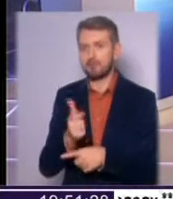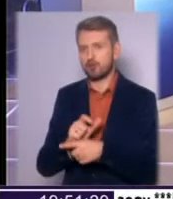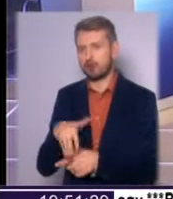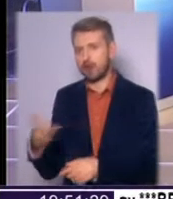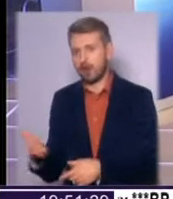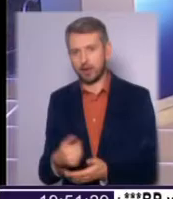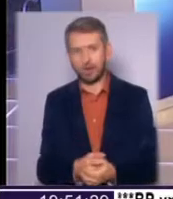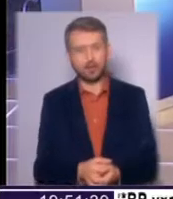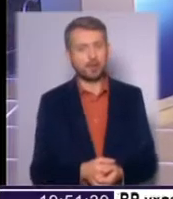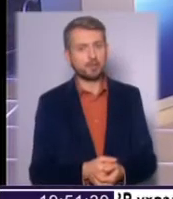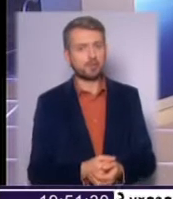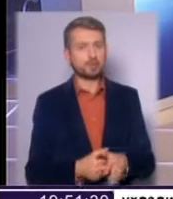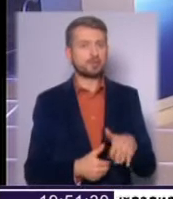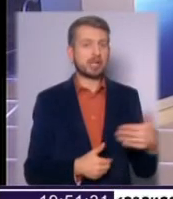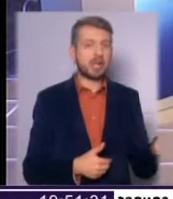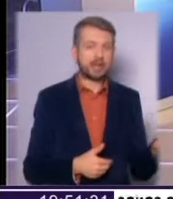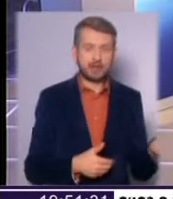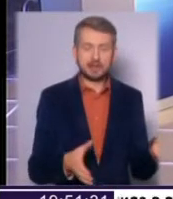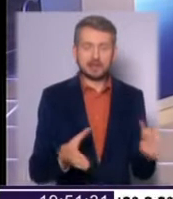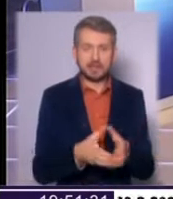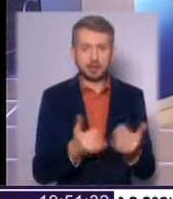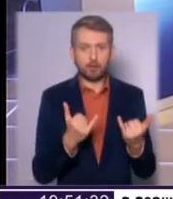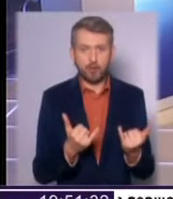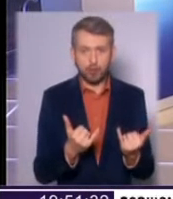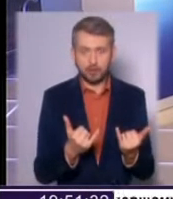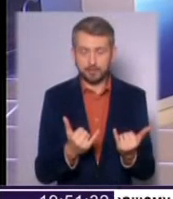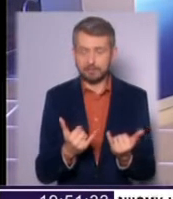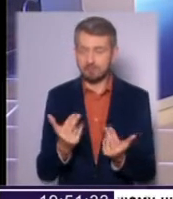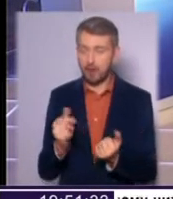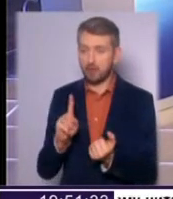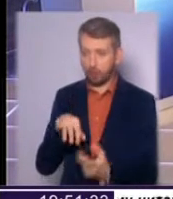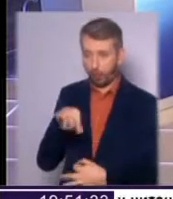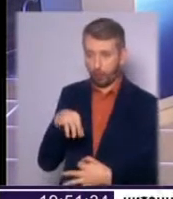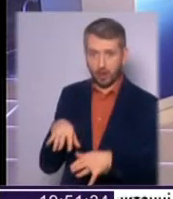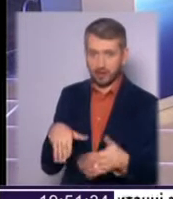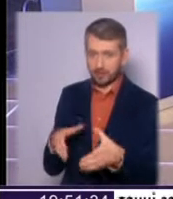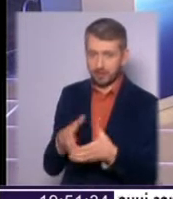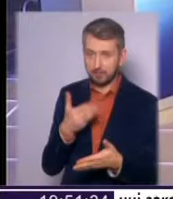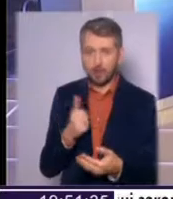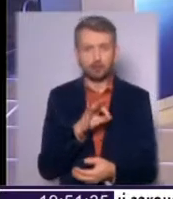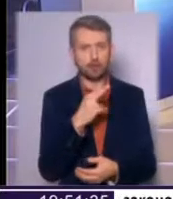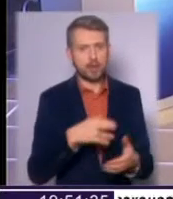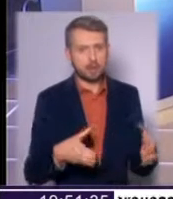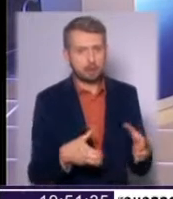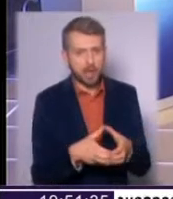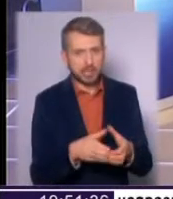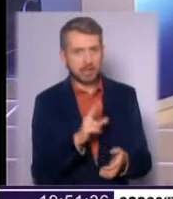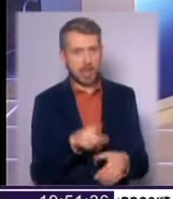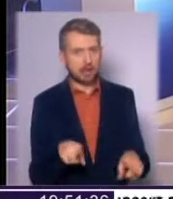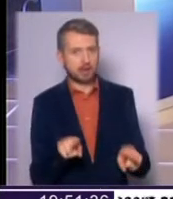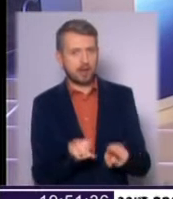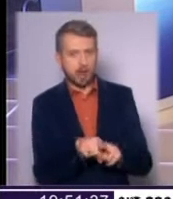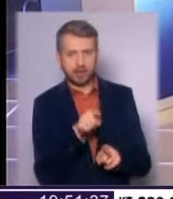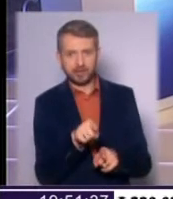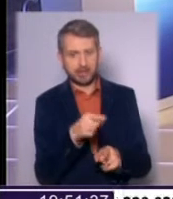що не існує ліві сили на сьогодні. Що ніша вільна ця насправді? Соціалістична партія, як така, її